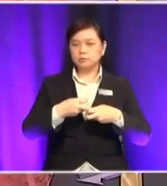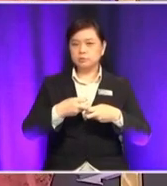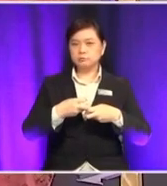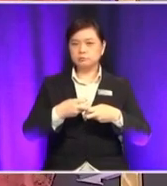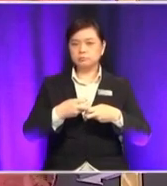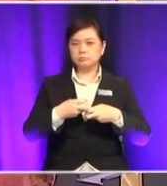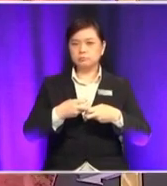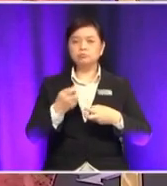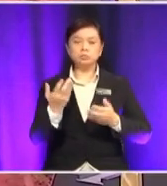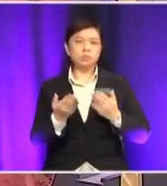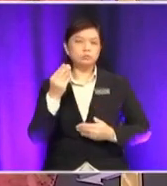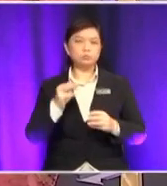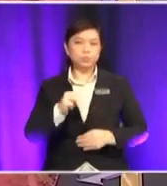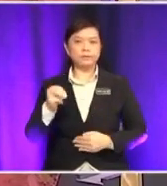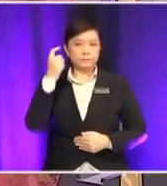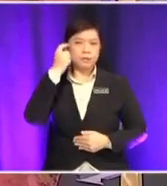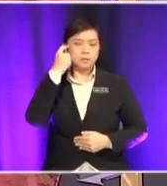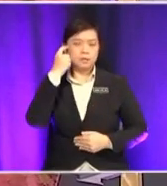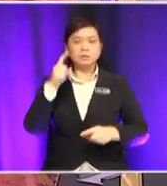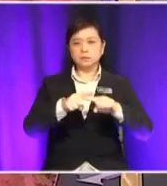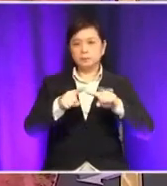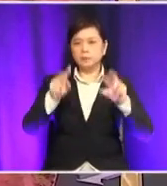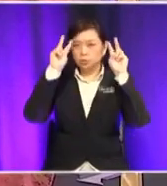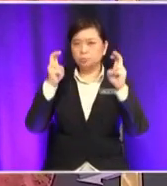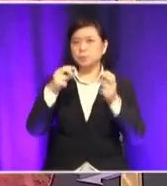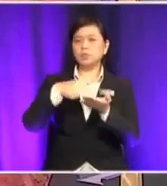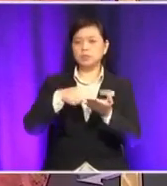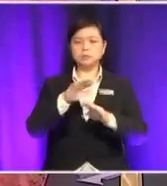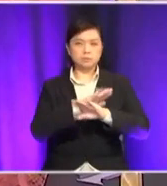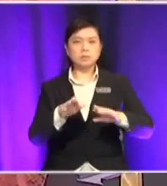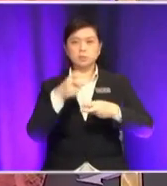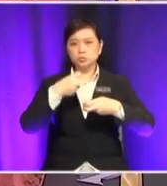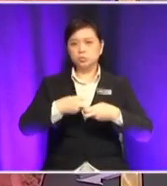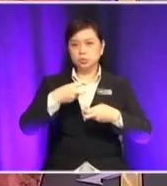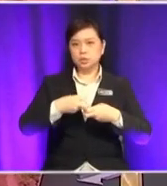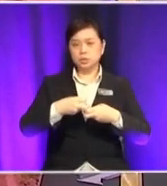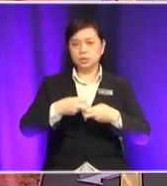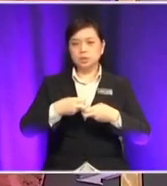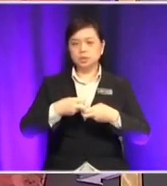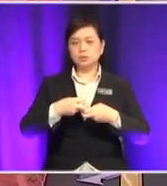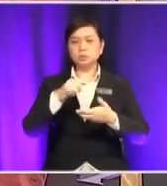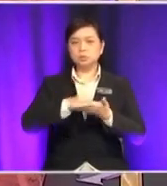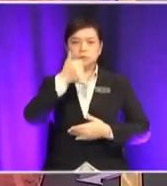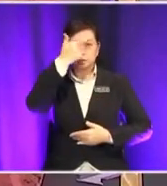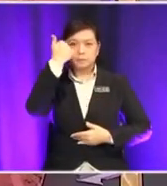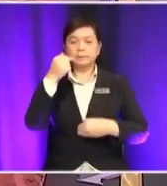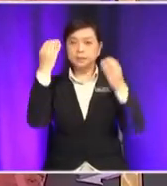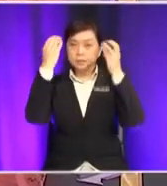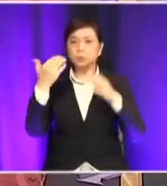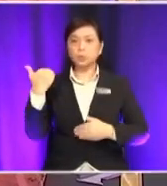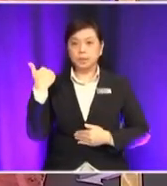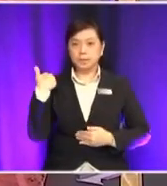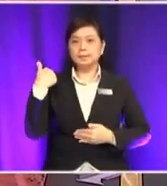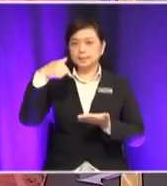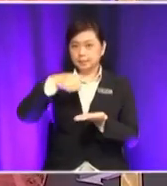pendapat murid-murid sebenarnya topik ini tak begitu susah oke itu tujuan berada di sini ya untuk memudahkan